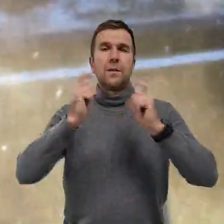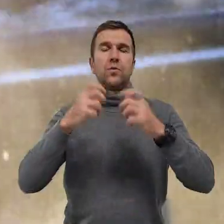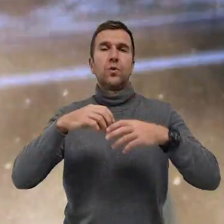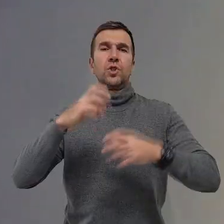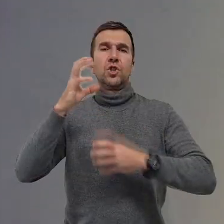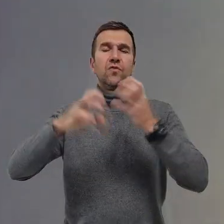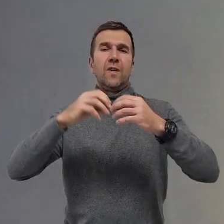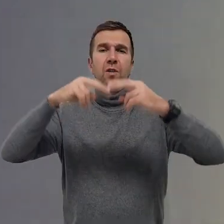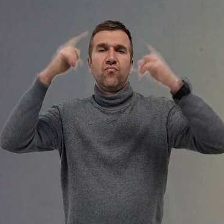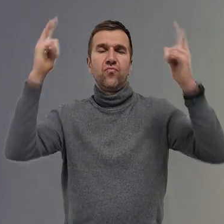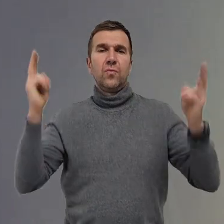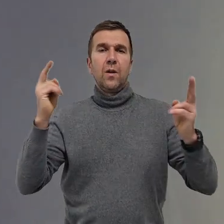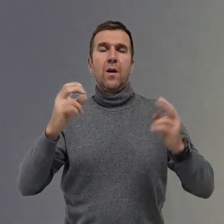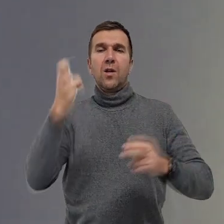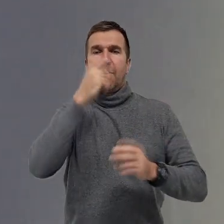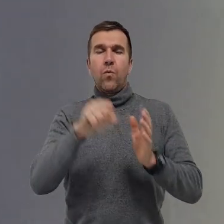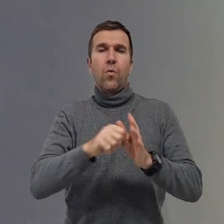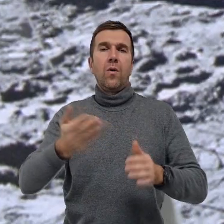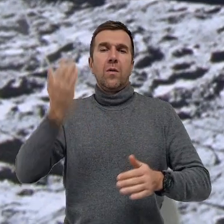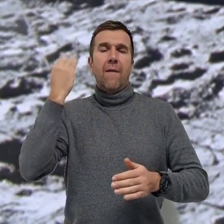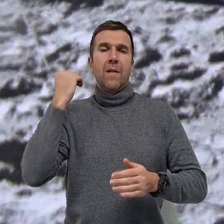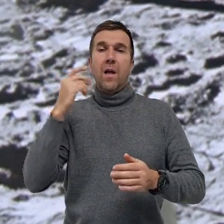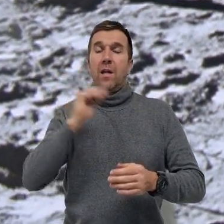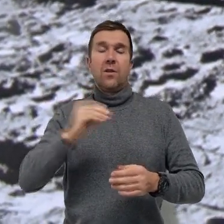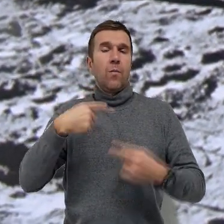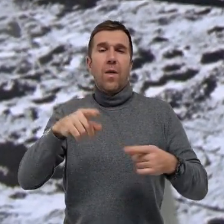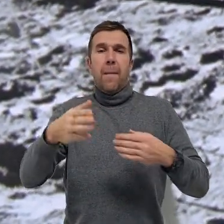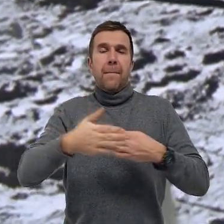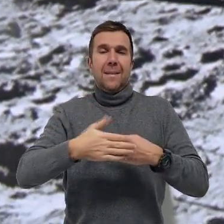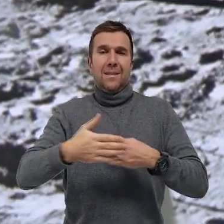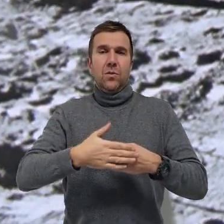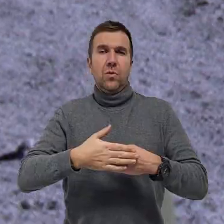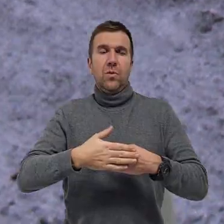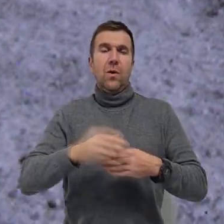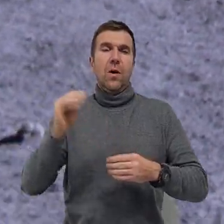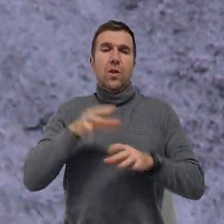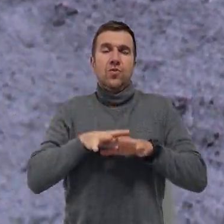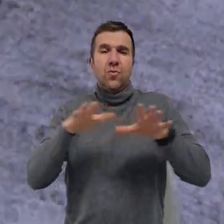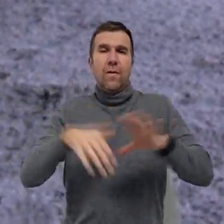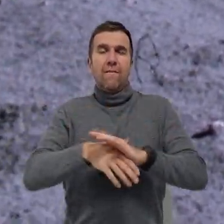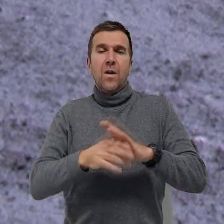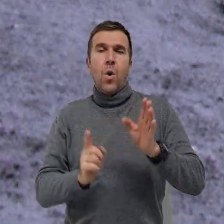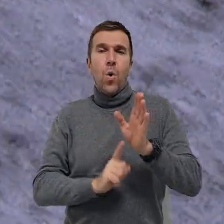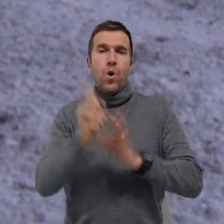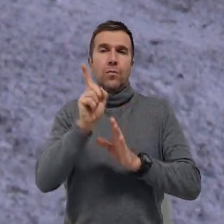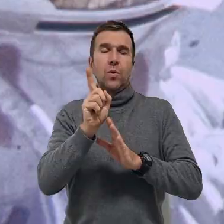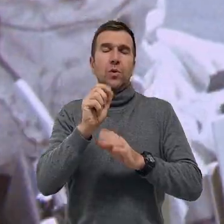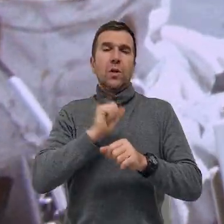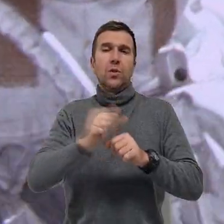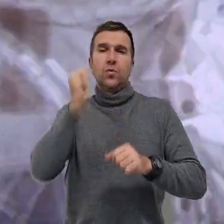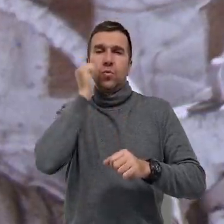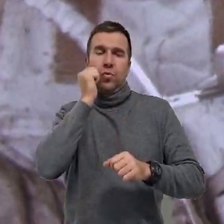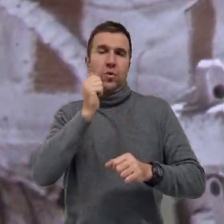Wszechświat fascynuje nas od dawna, ale jeszcze nigdy nie był tak blisko. Eksploracja kosmosu staje się dla